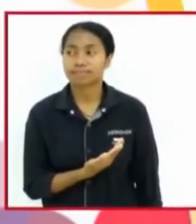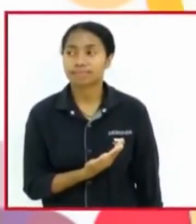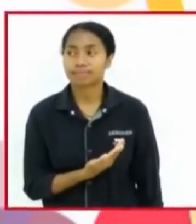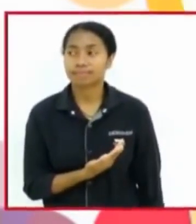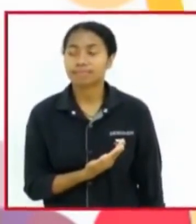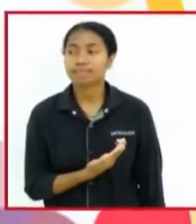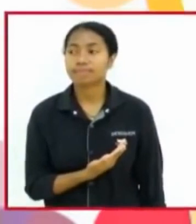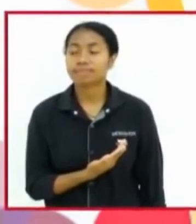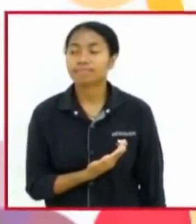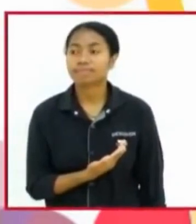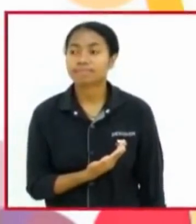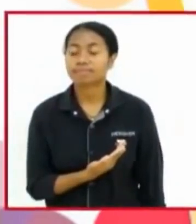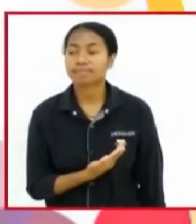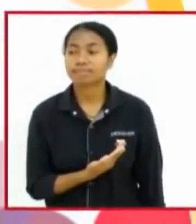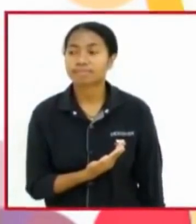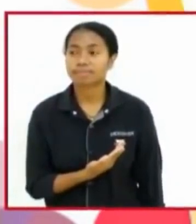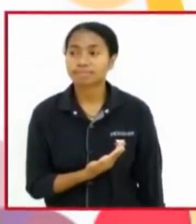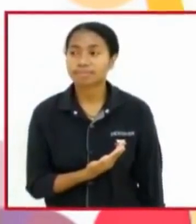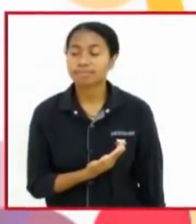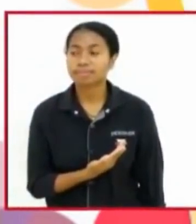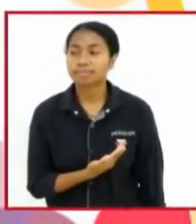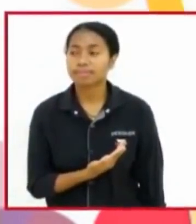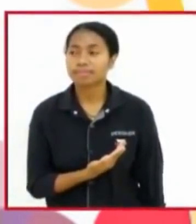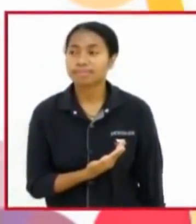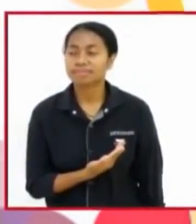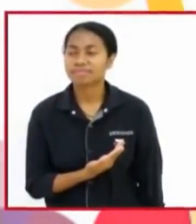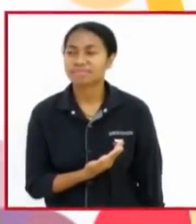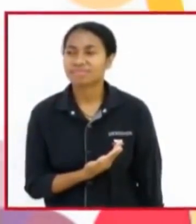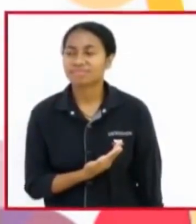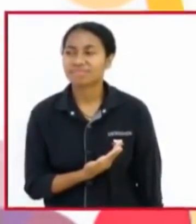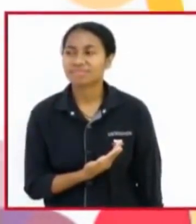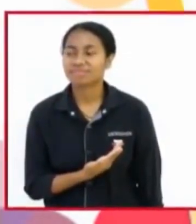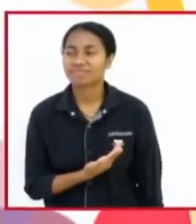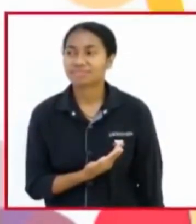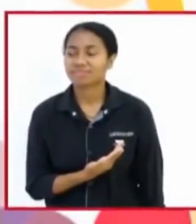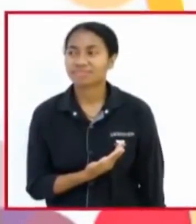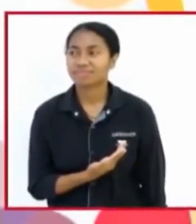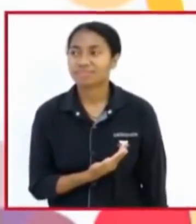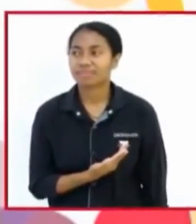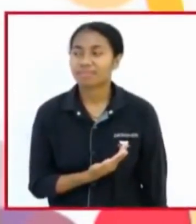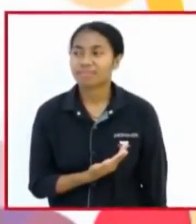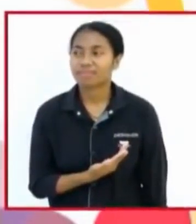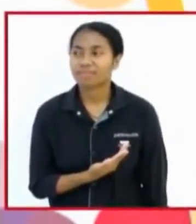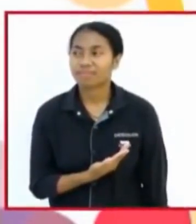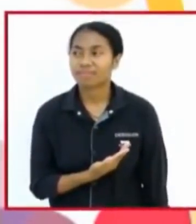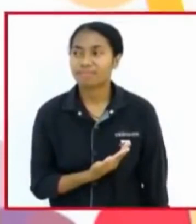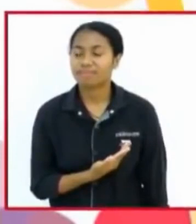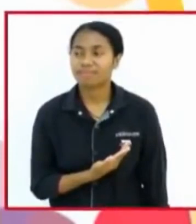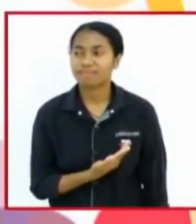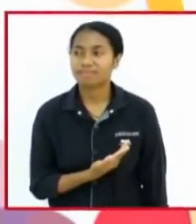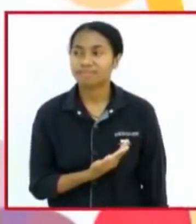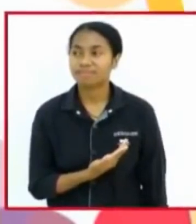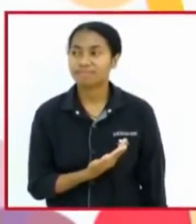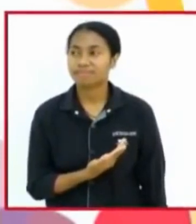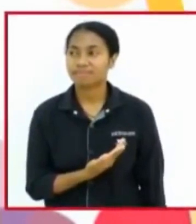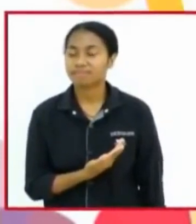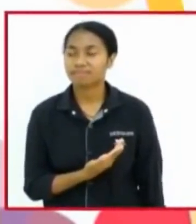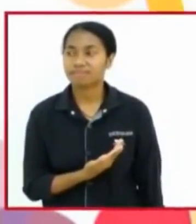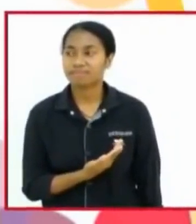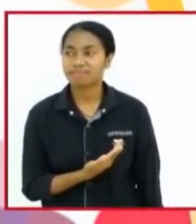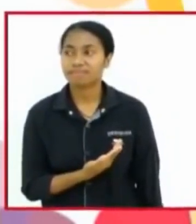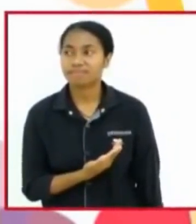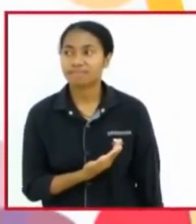dari laut untuk membuang daerah Mesir dan setelah mendarat hanya untuk mengisi bahan bakar mereka kembali